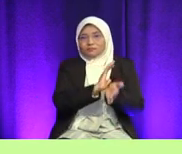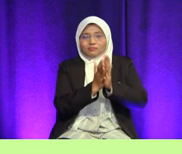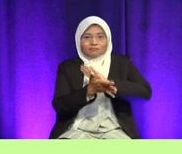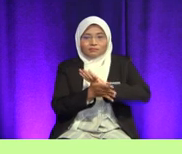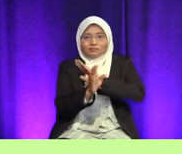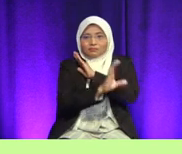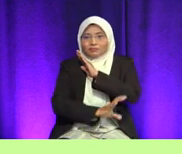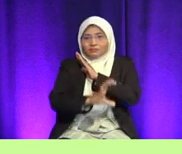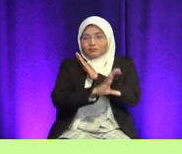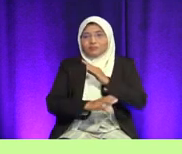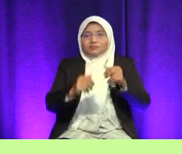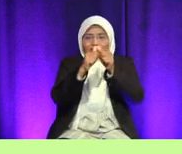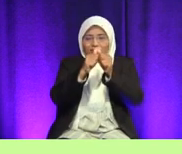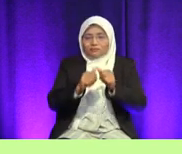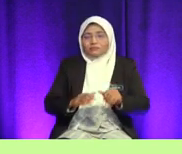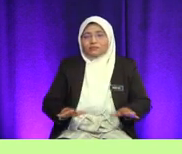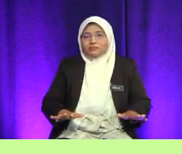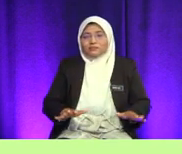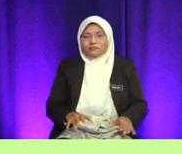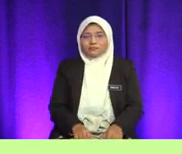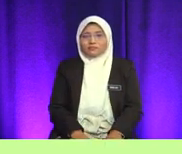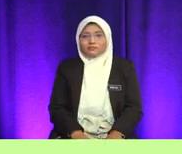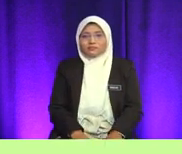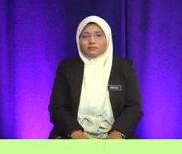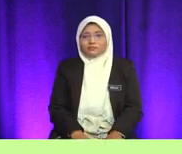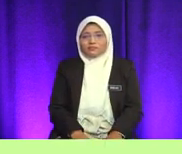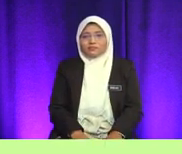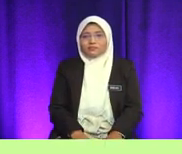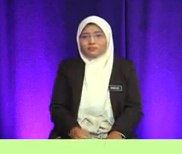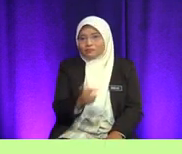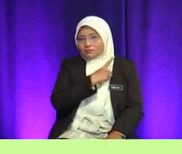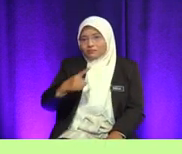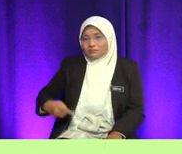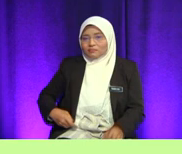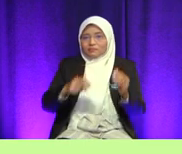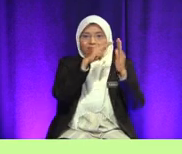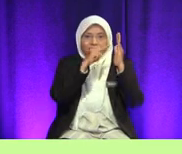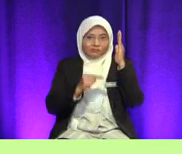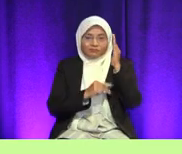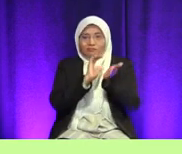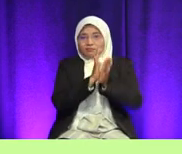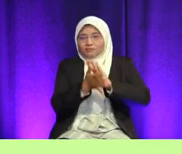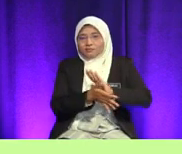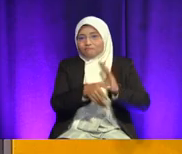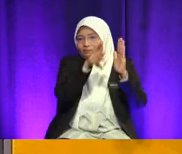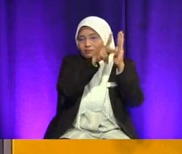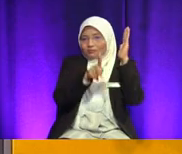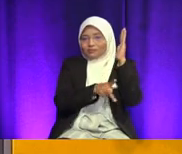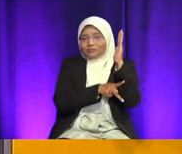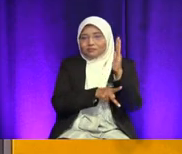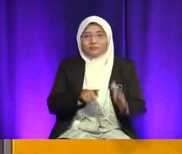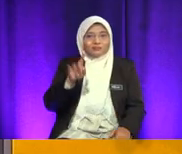makmur kedaulatan undang-undang menjadi Prinsip keempat dalam rukun negara yang selalu